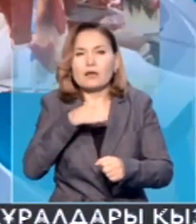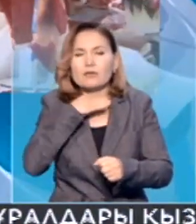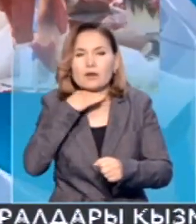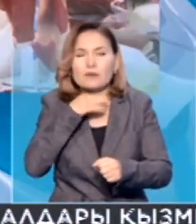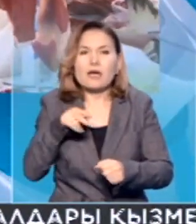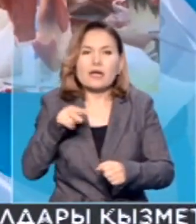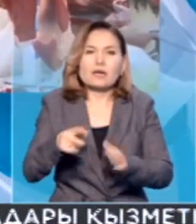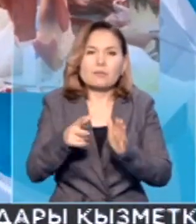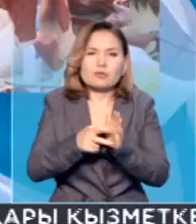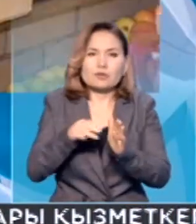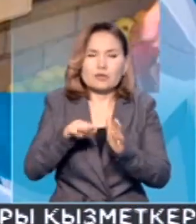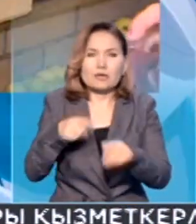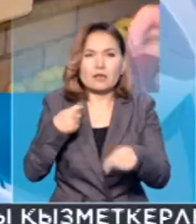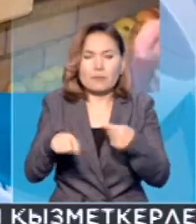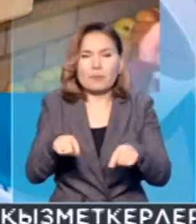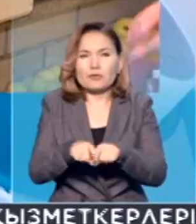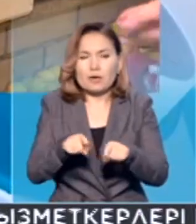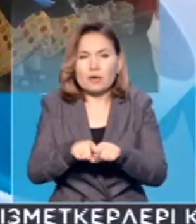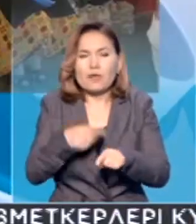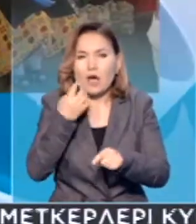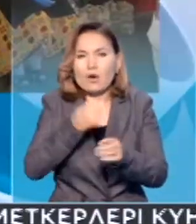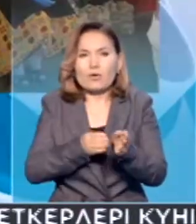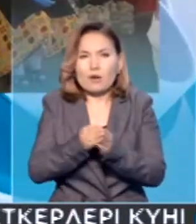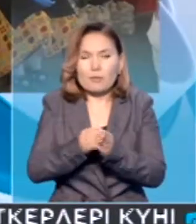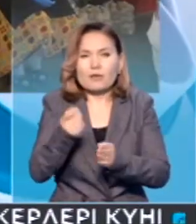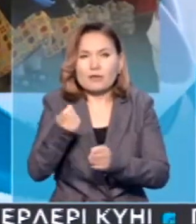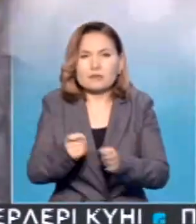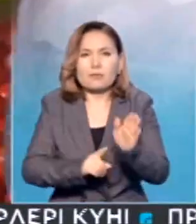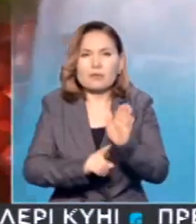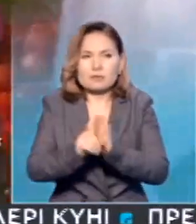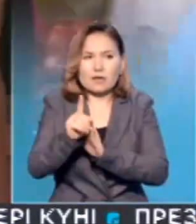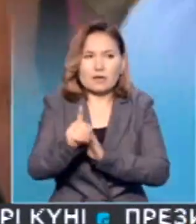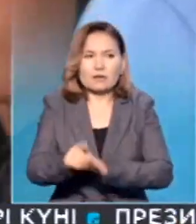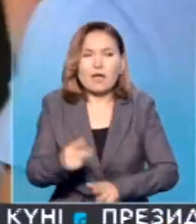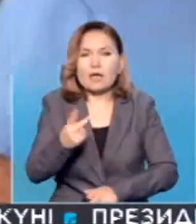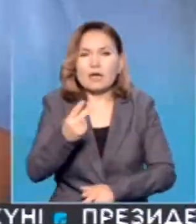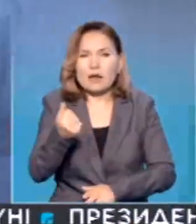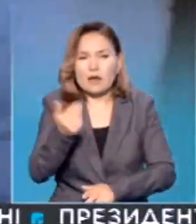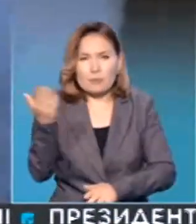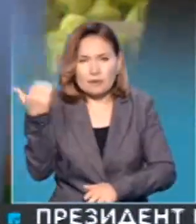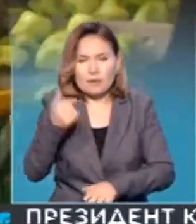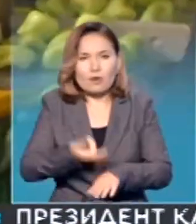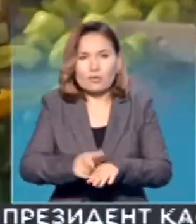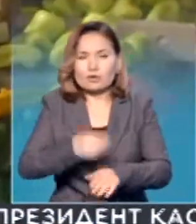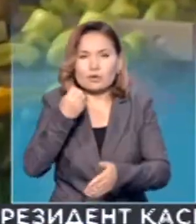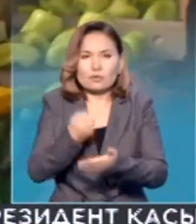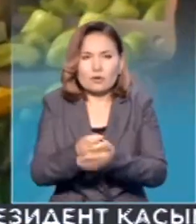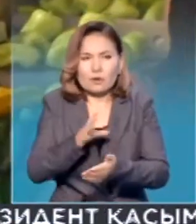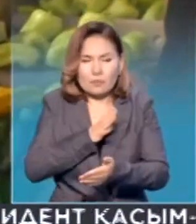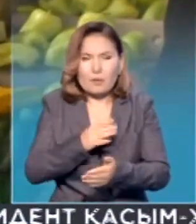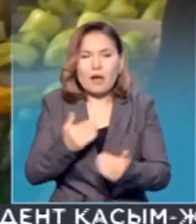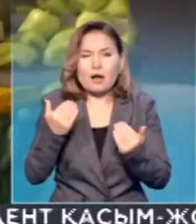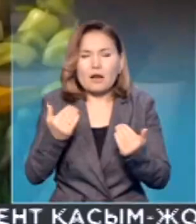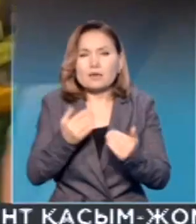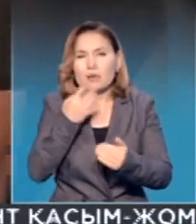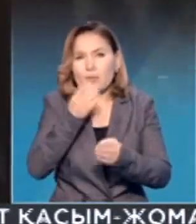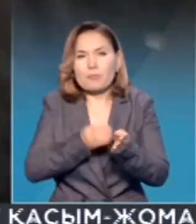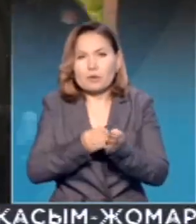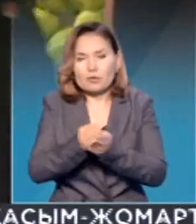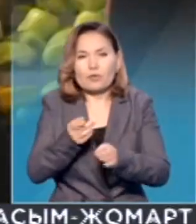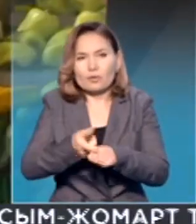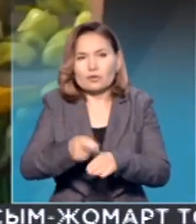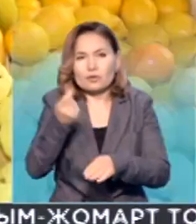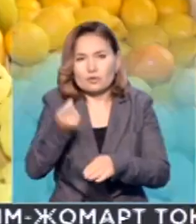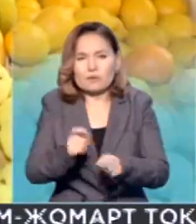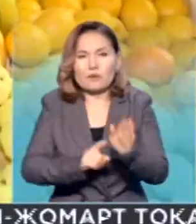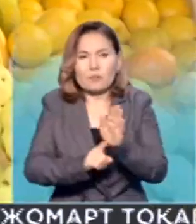2800 теңгеден саудаланып жатыр. Ал көкөністер арзандай бастапты. Екі апта бұрын осы тауарлардың бәрі қымбат болған. Енді сезон басталды, сезон басталған сеналардың